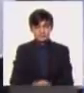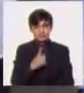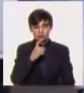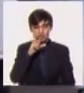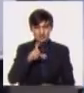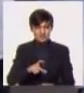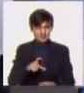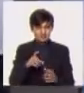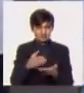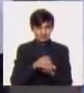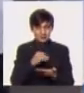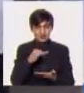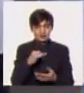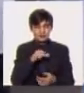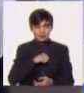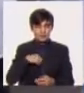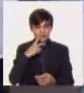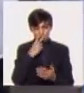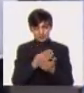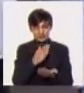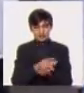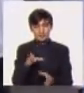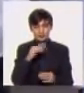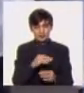іріктелді. Өздеріңіз көріп тұрғандай, қазір олар сапта тұр.